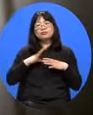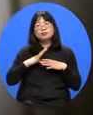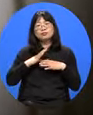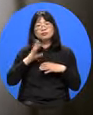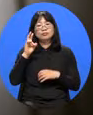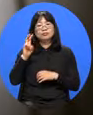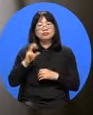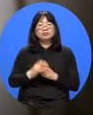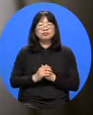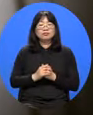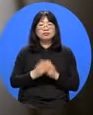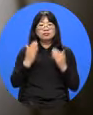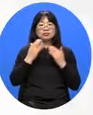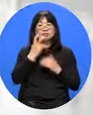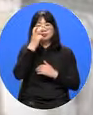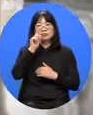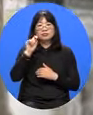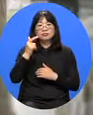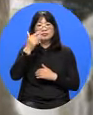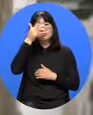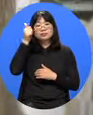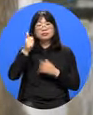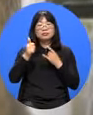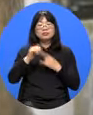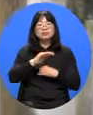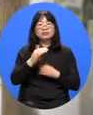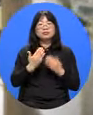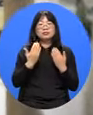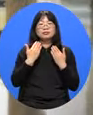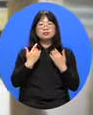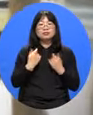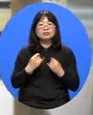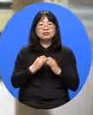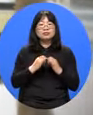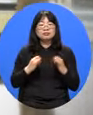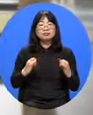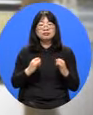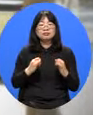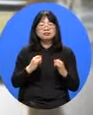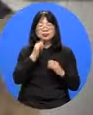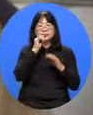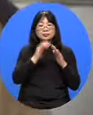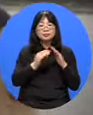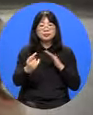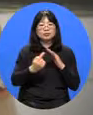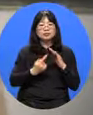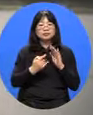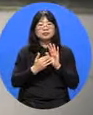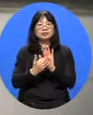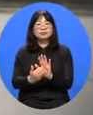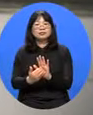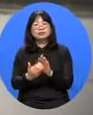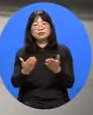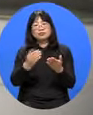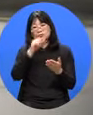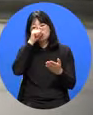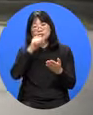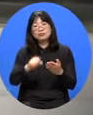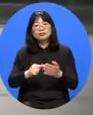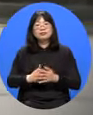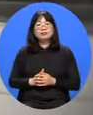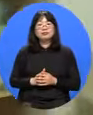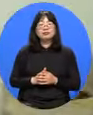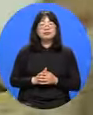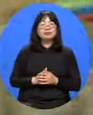무서웠을까요? 학교 보안관 할아버지가 우리 학교에 그런 사람들이 절대 못 들어오게 막아줬으면 좋겠어요.